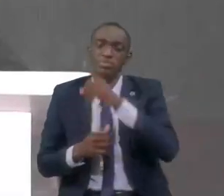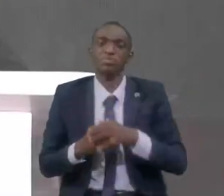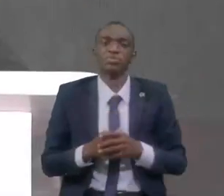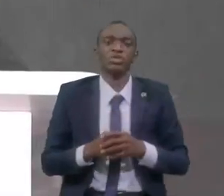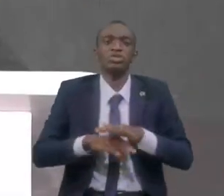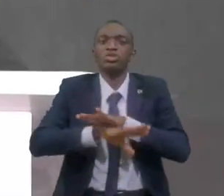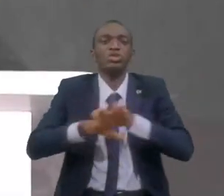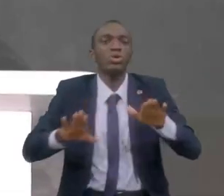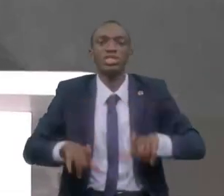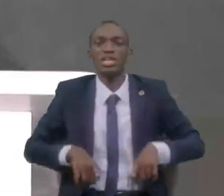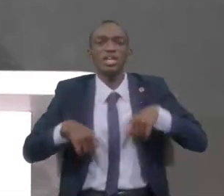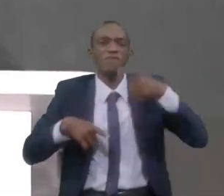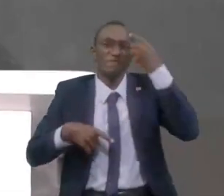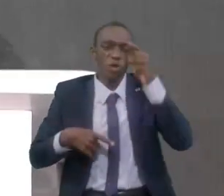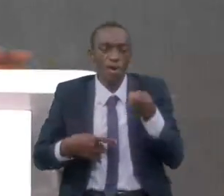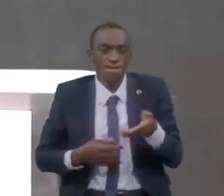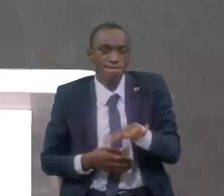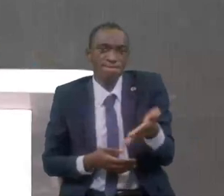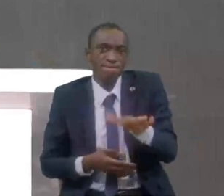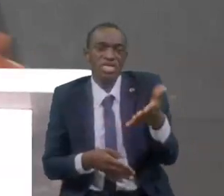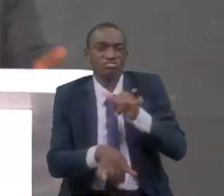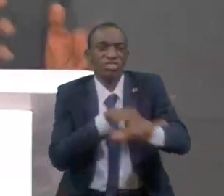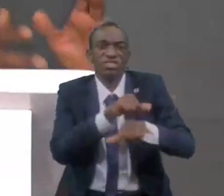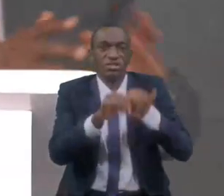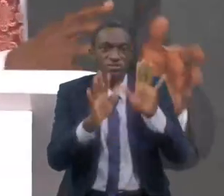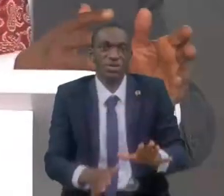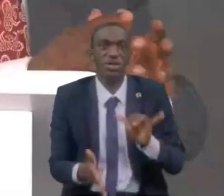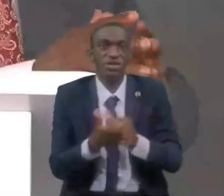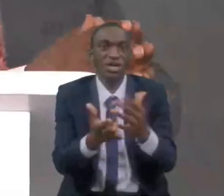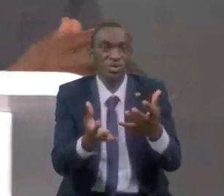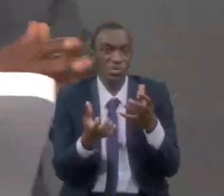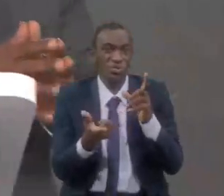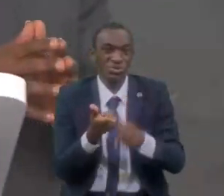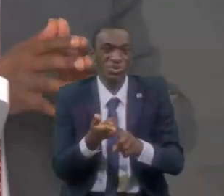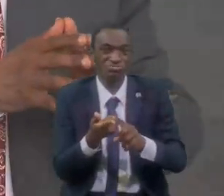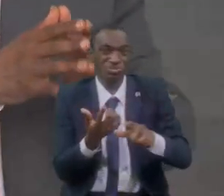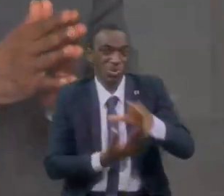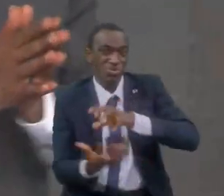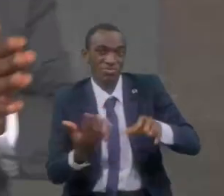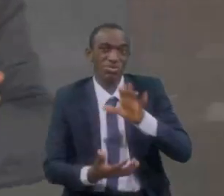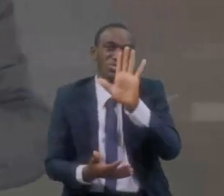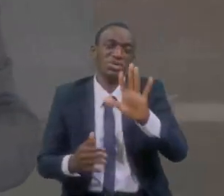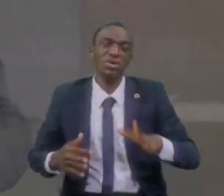ne vis pas pour les manipulateurs qui veulent manipuler ta vie.